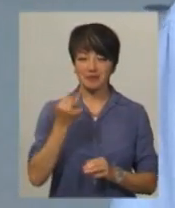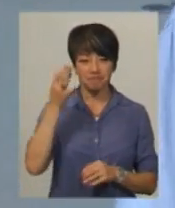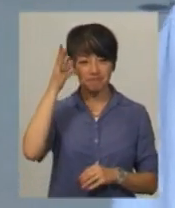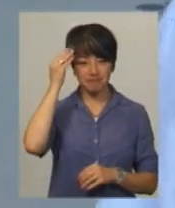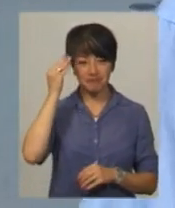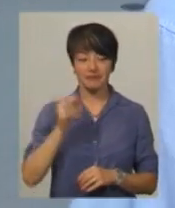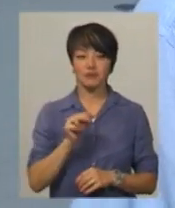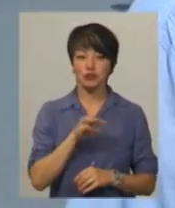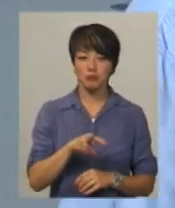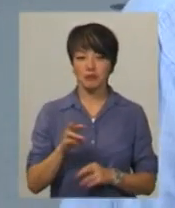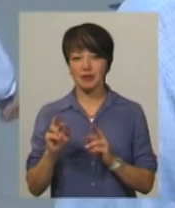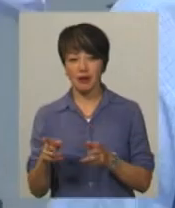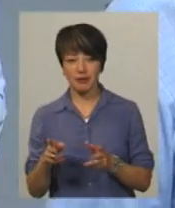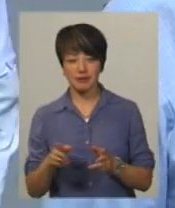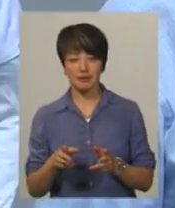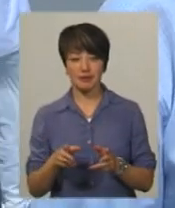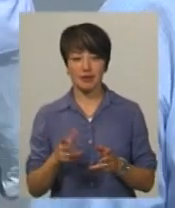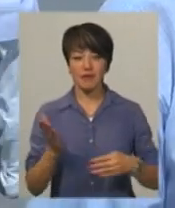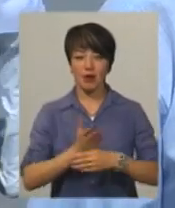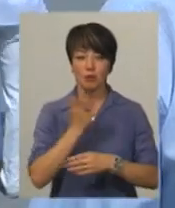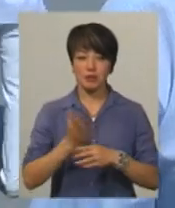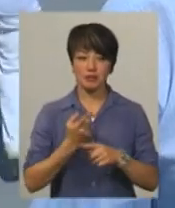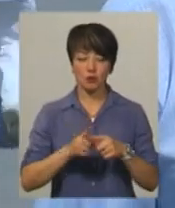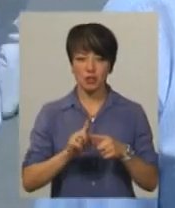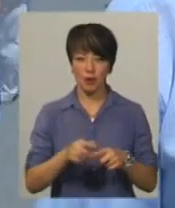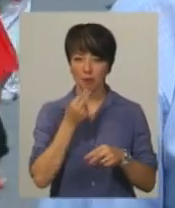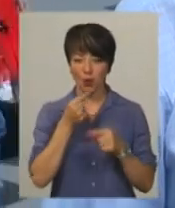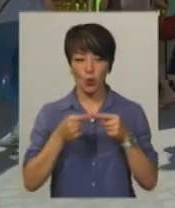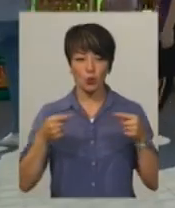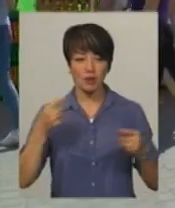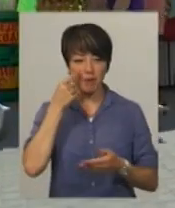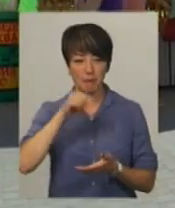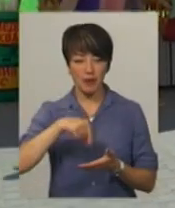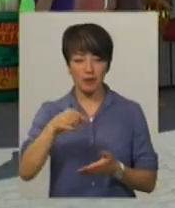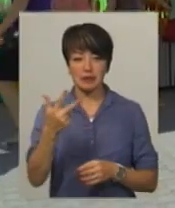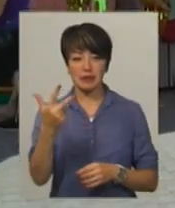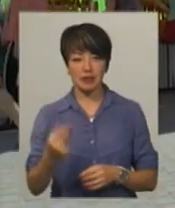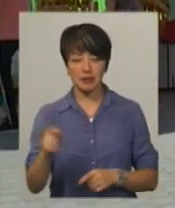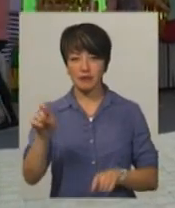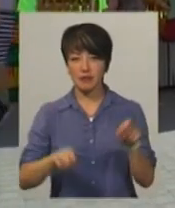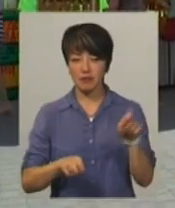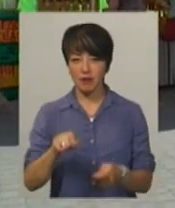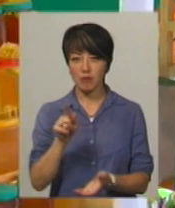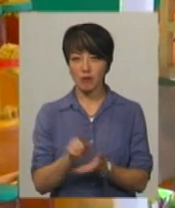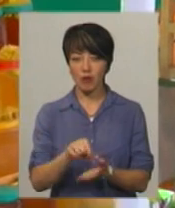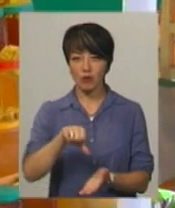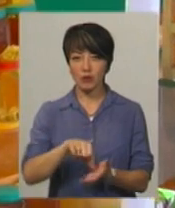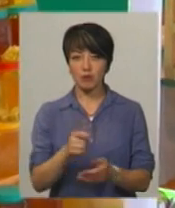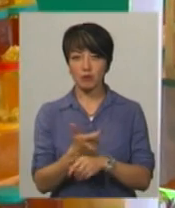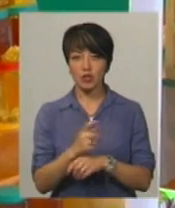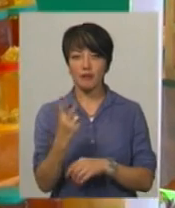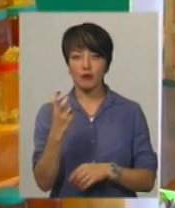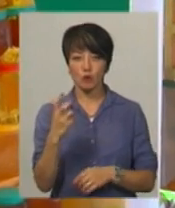Інтересуюсь, чим, як виробництво цих продуктів медових. Продовж 3 днів у фестивалі повинно взяти участь більше